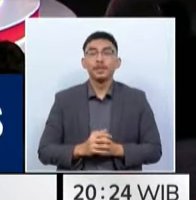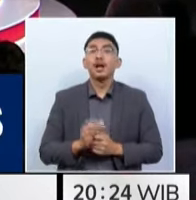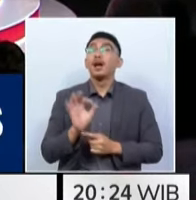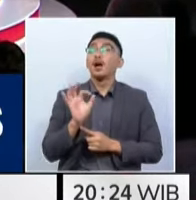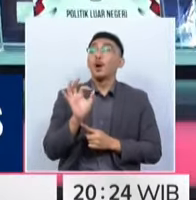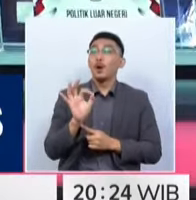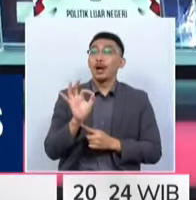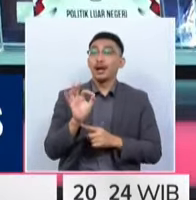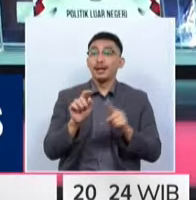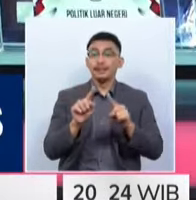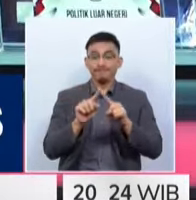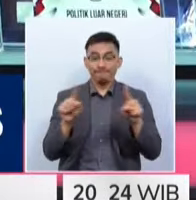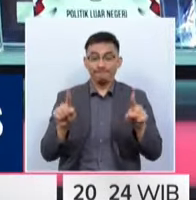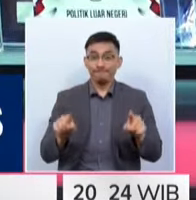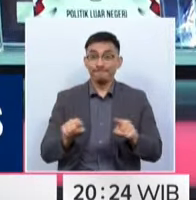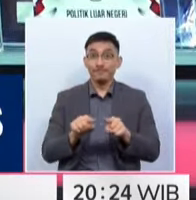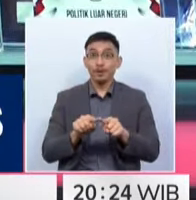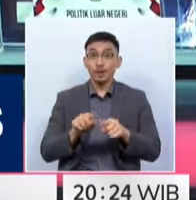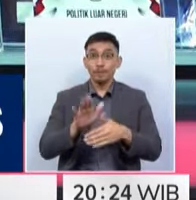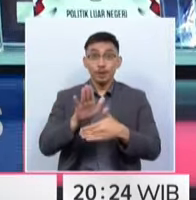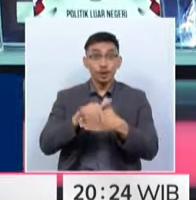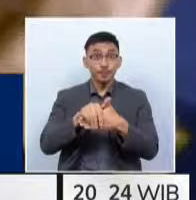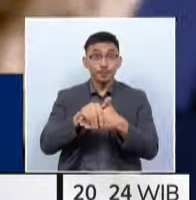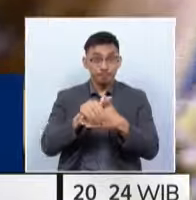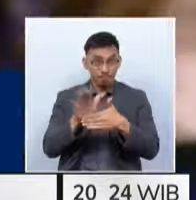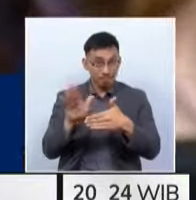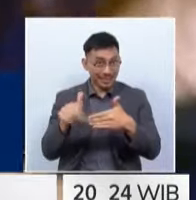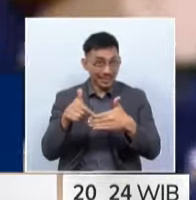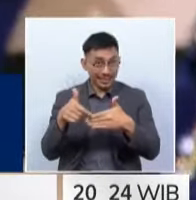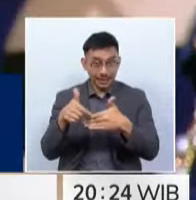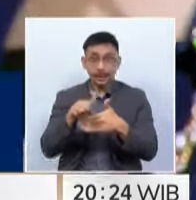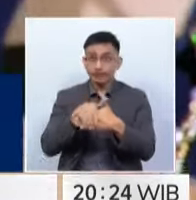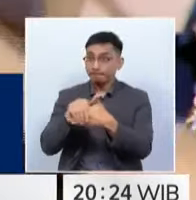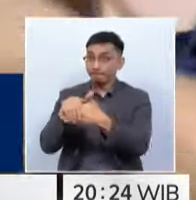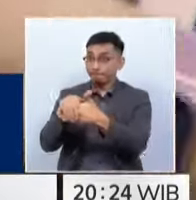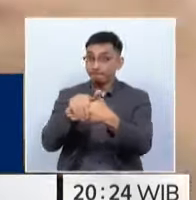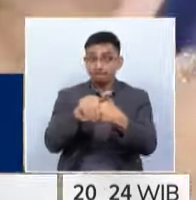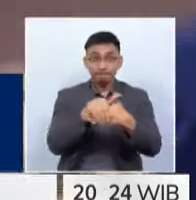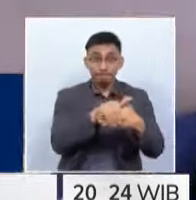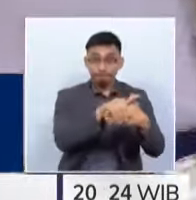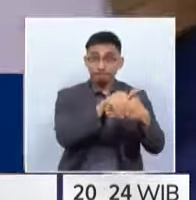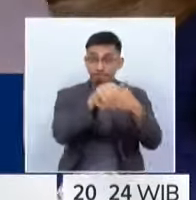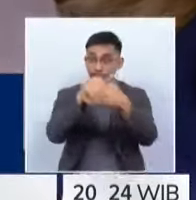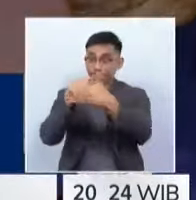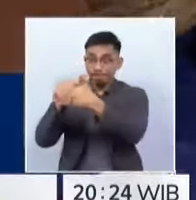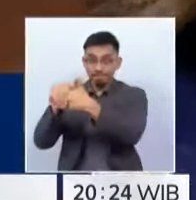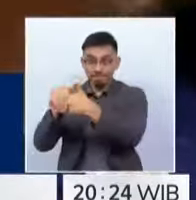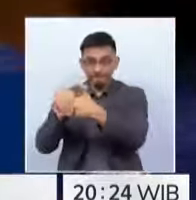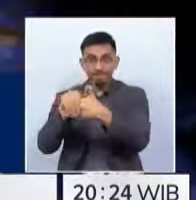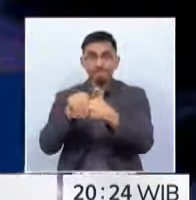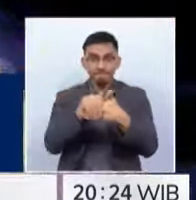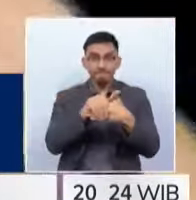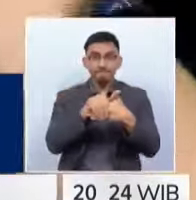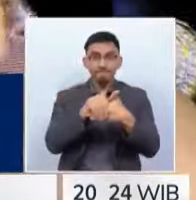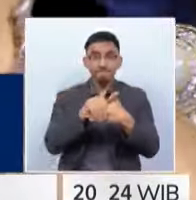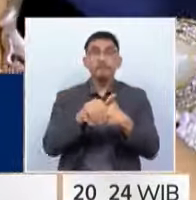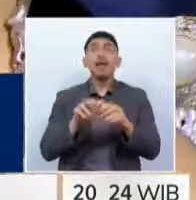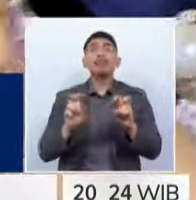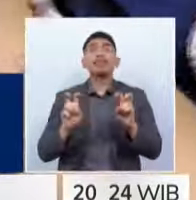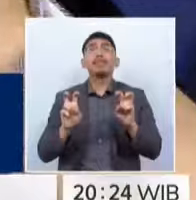tersegel silakan Anisa baik kita akan buka Amplop yang tersegal ini subtema kelima yang harus